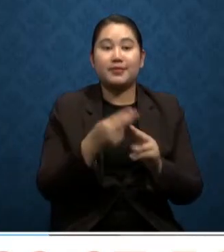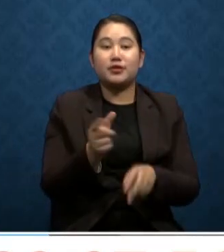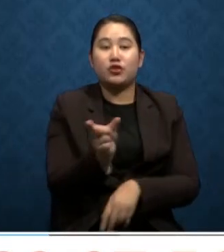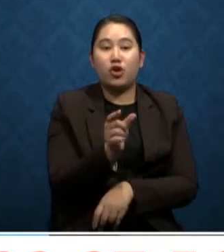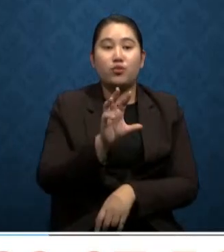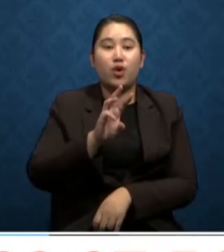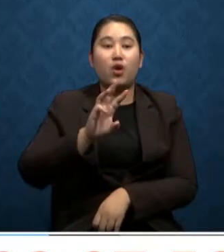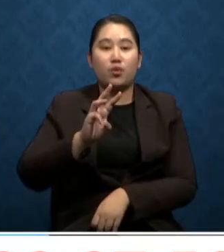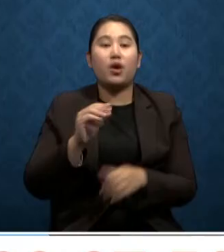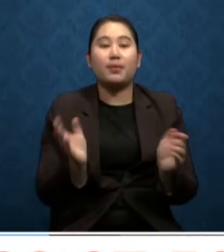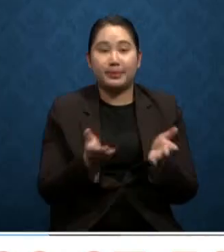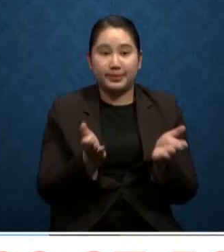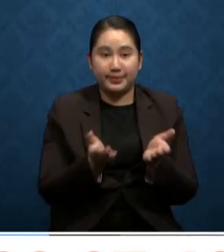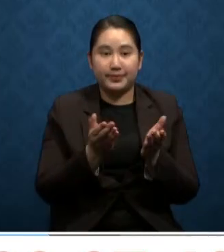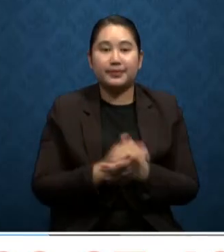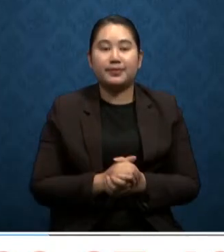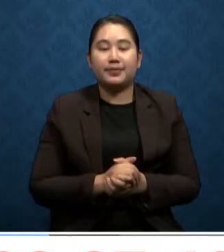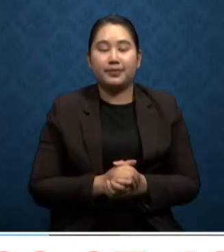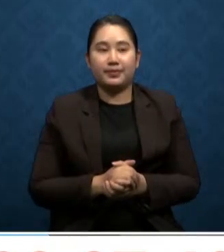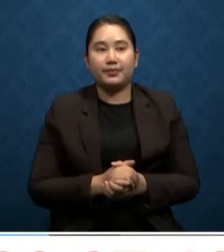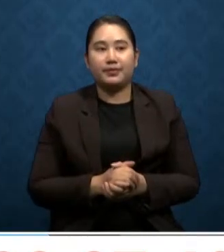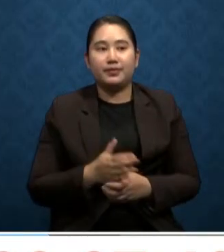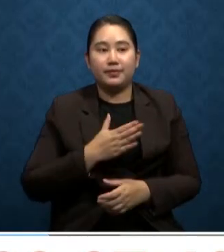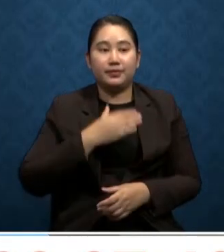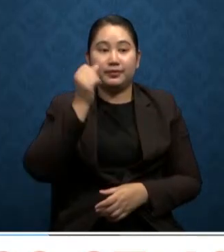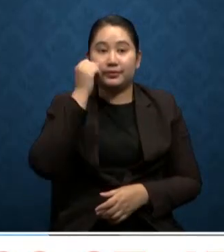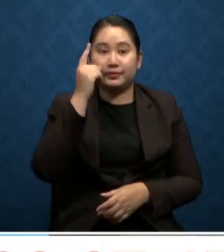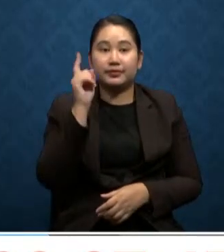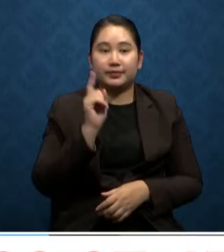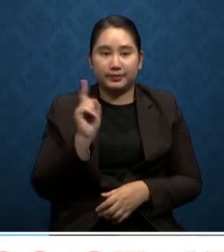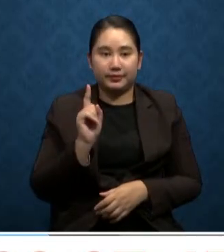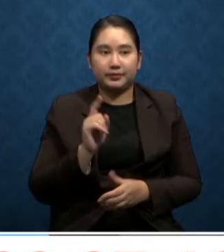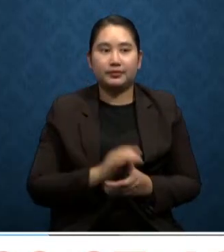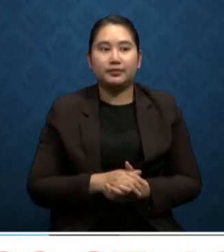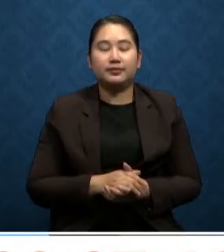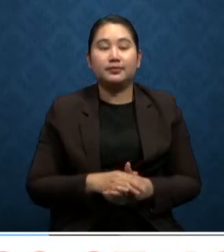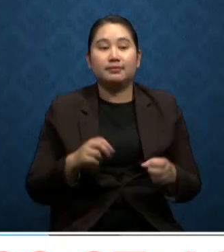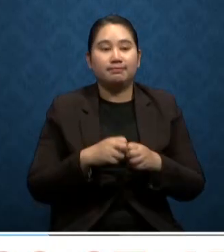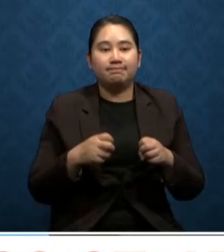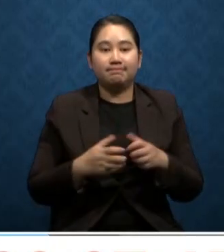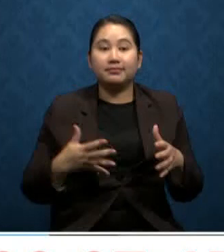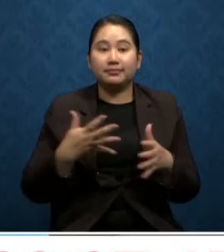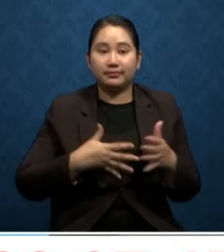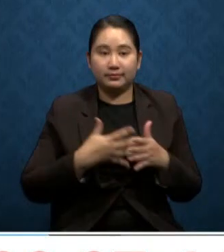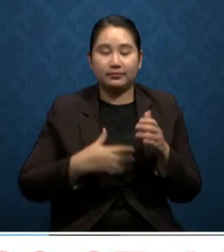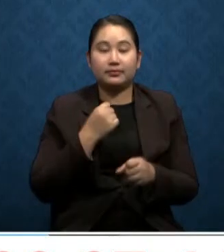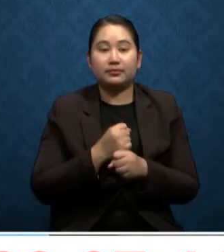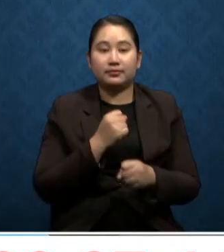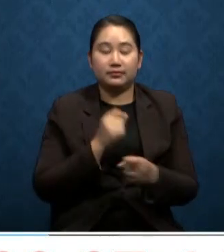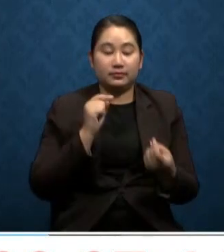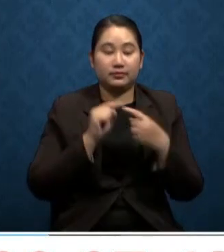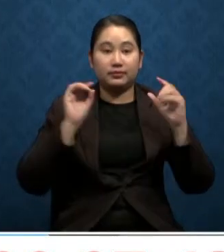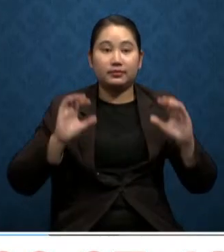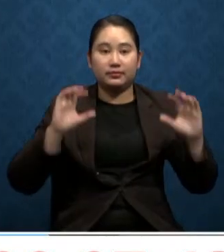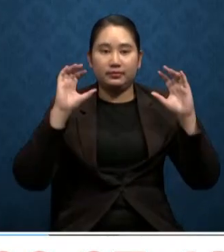ววในครั้งนี้นะครับผมเข้าใจดีครับว่าข้อจำกัดในการทำงานของส่วนราชการ